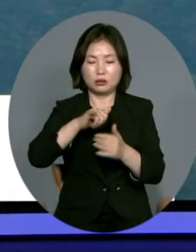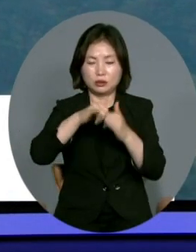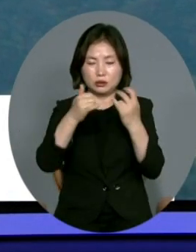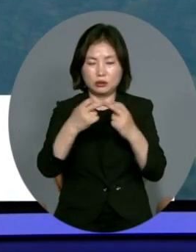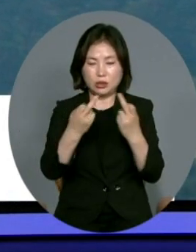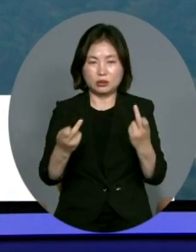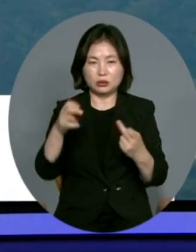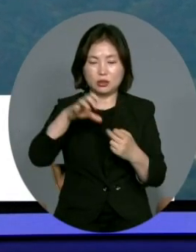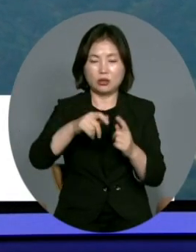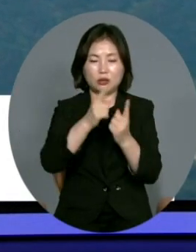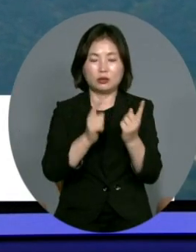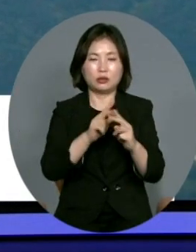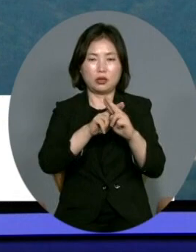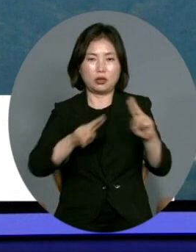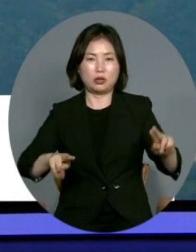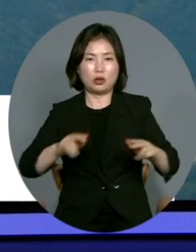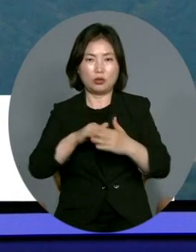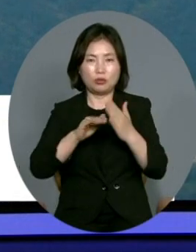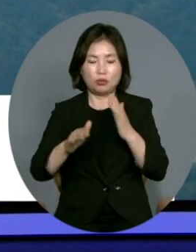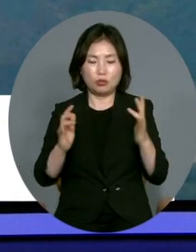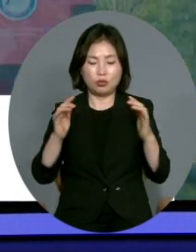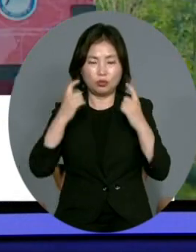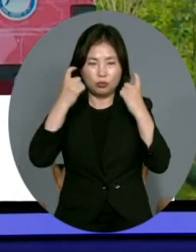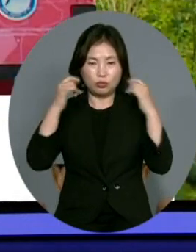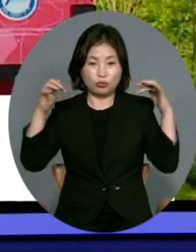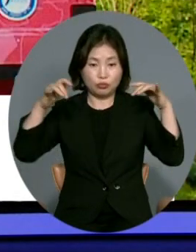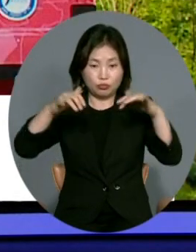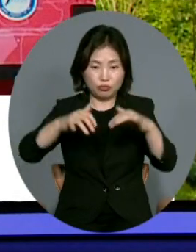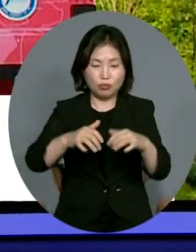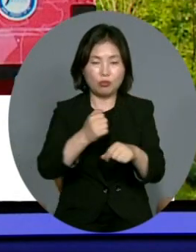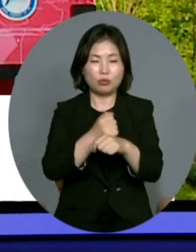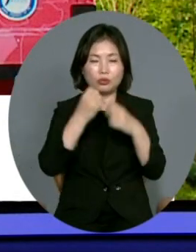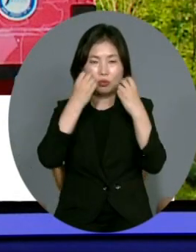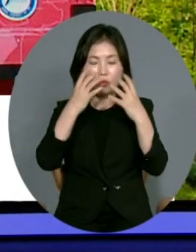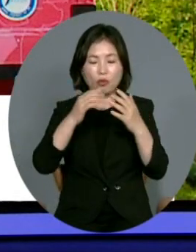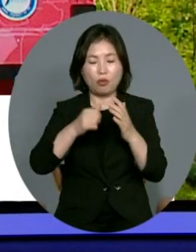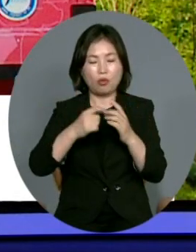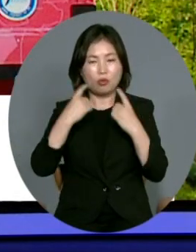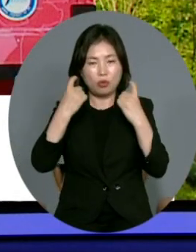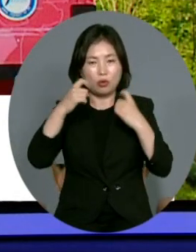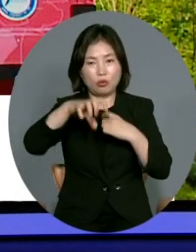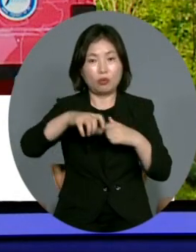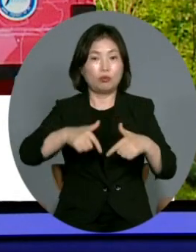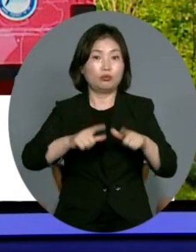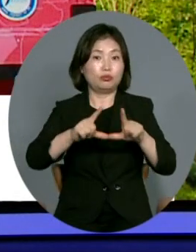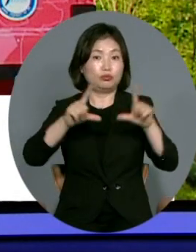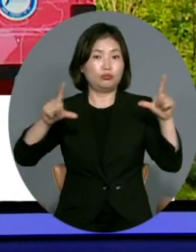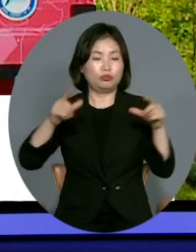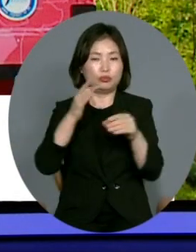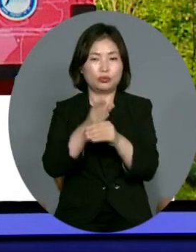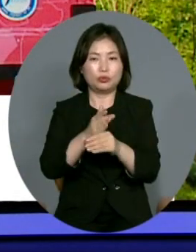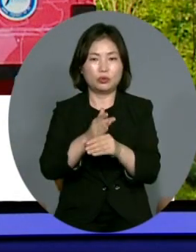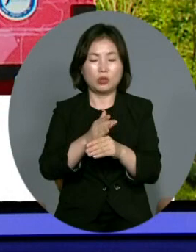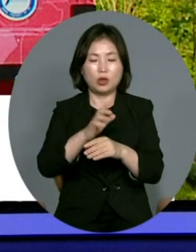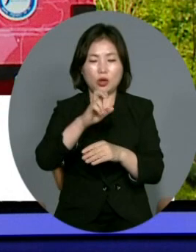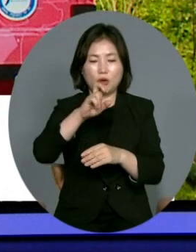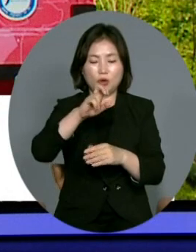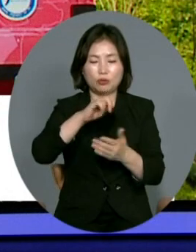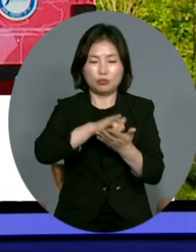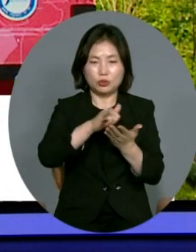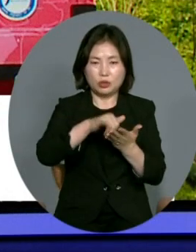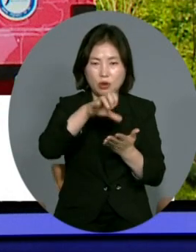거리 2개 해제 이후 관광객이 몰려들면서 새로운 관광지로 떠오르고 있는데요 이에 맞춰 문경시는